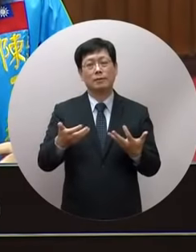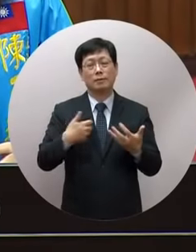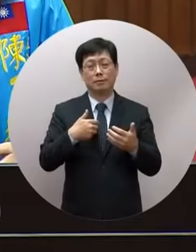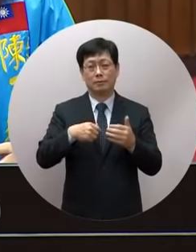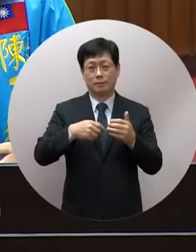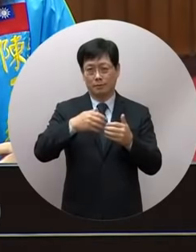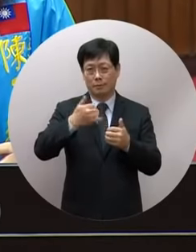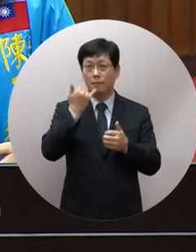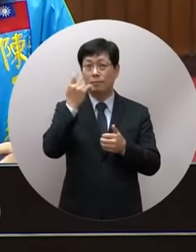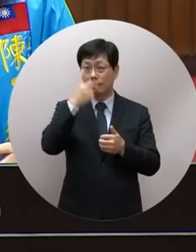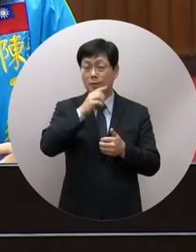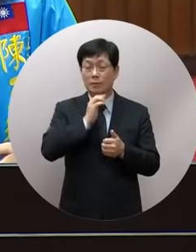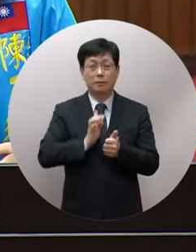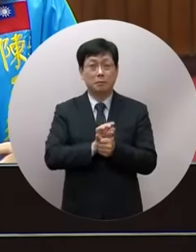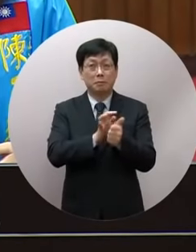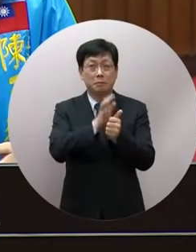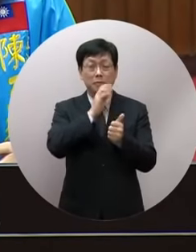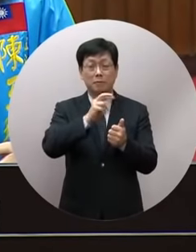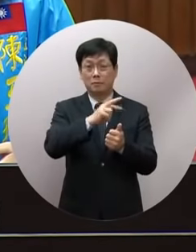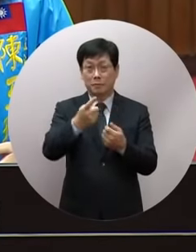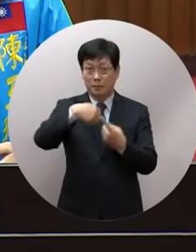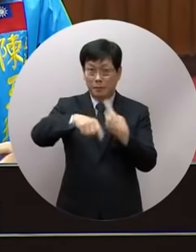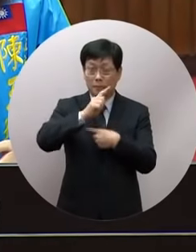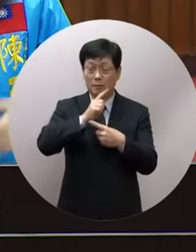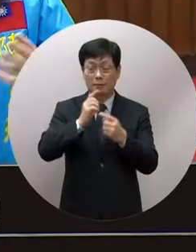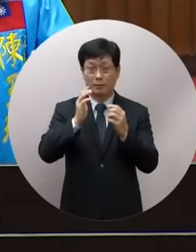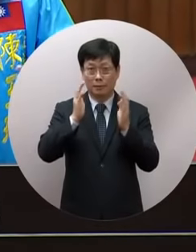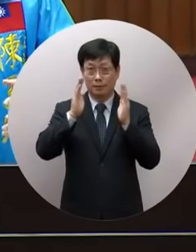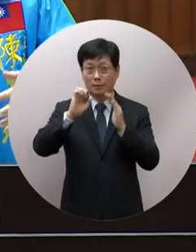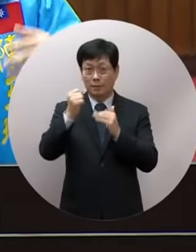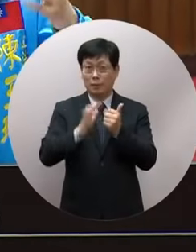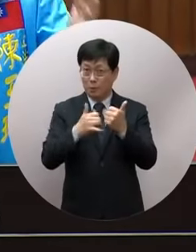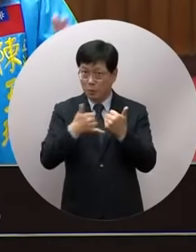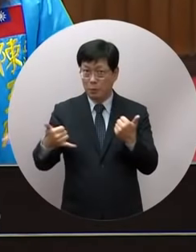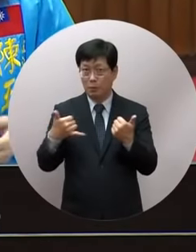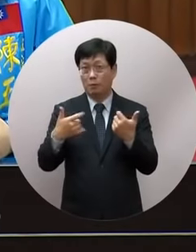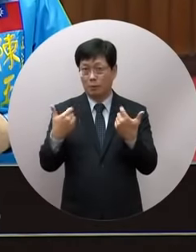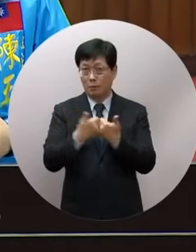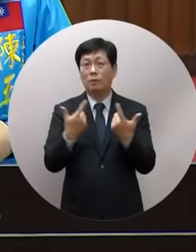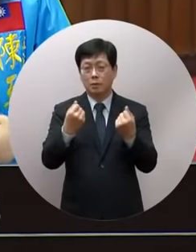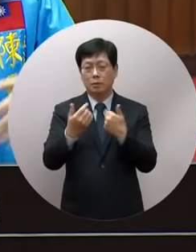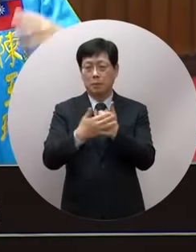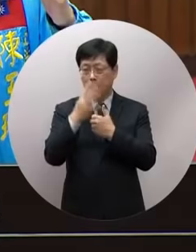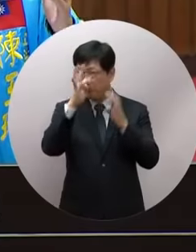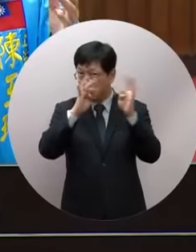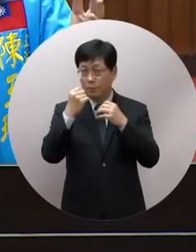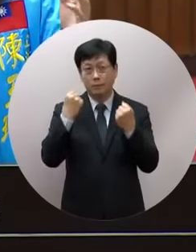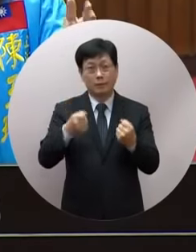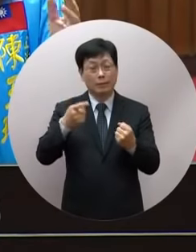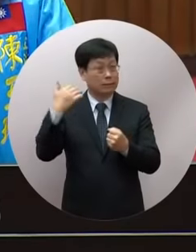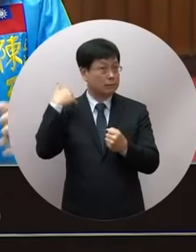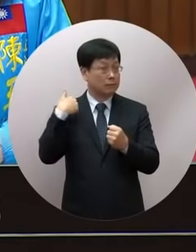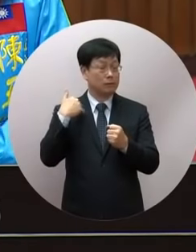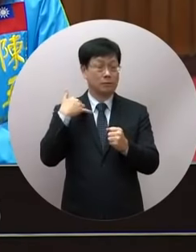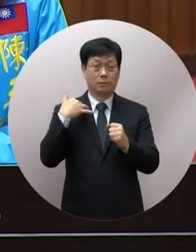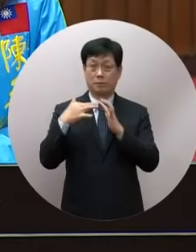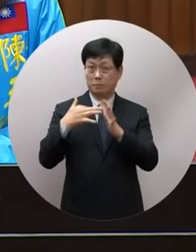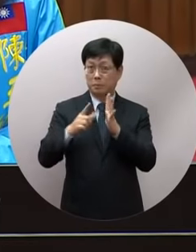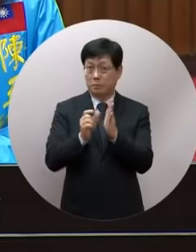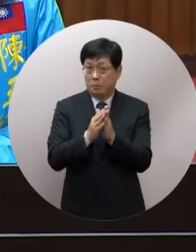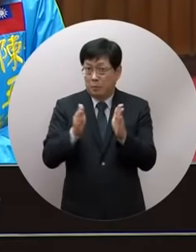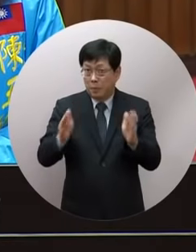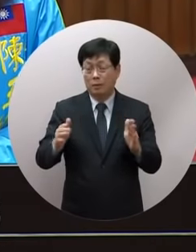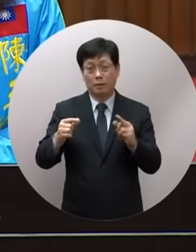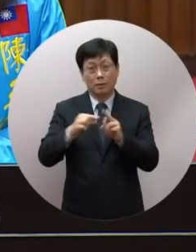长，就是请我们这个促进转型正义委员会哈，回去也请他们帮我们调查一下，在这个战争期间，金门